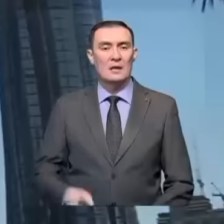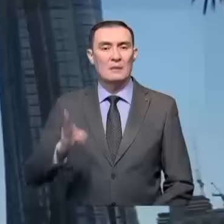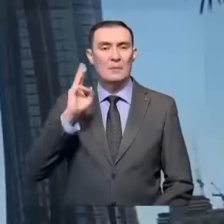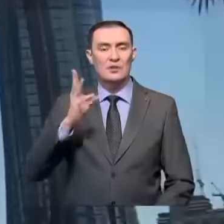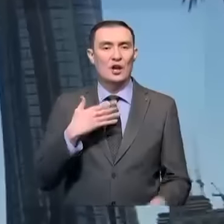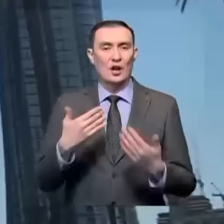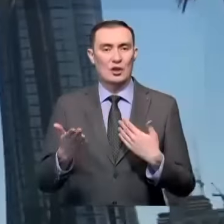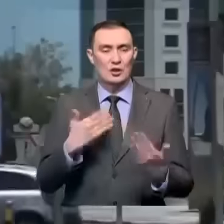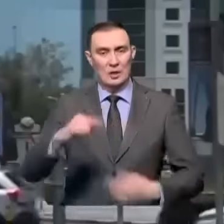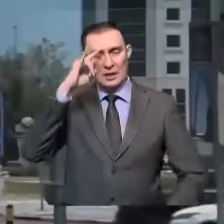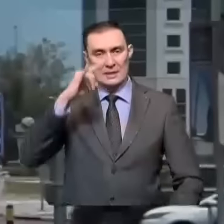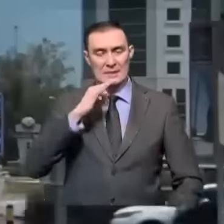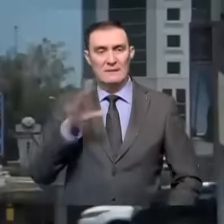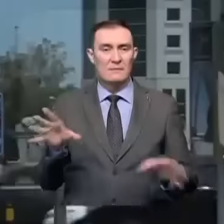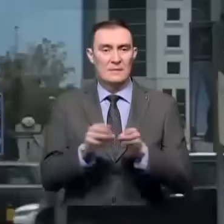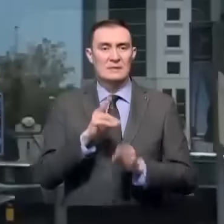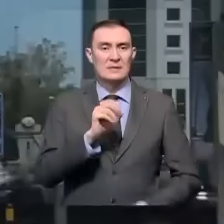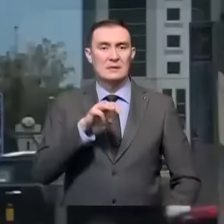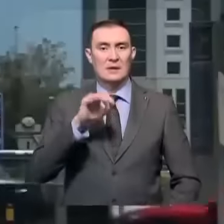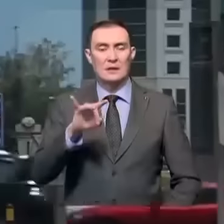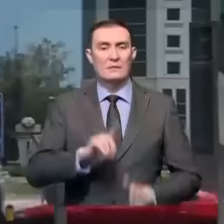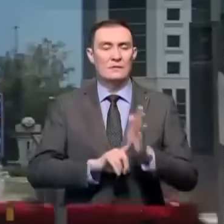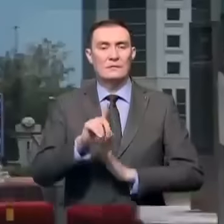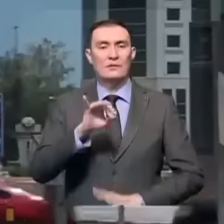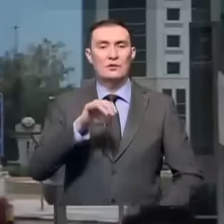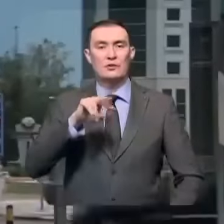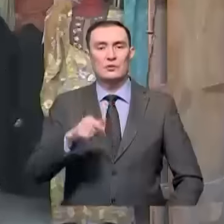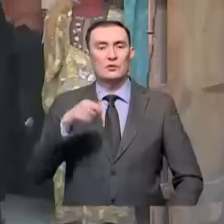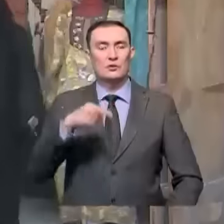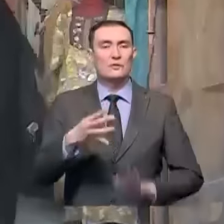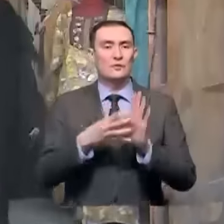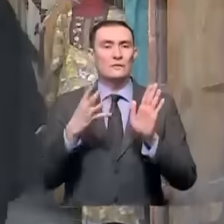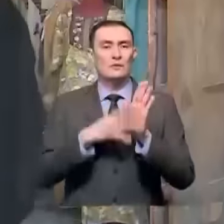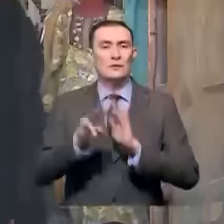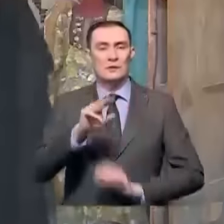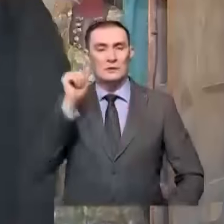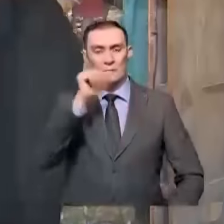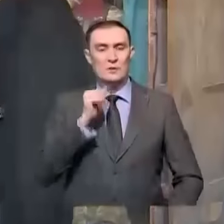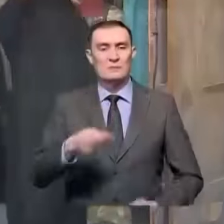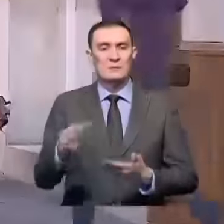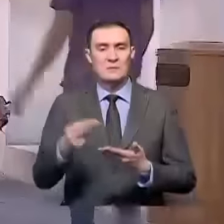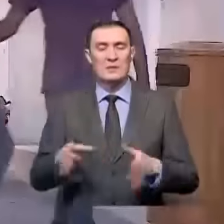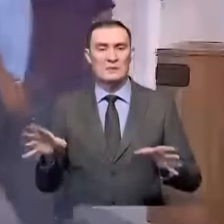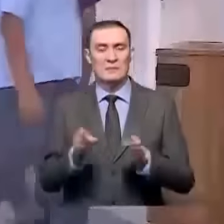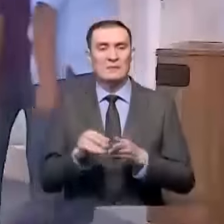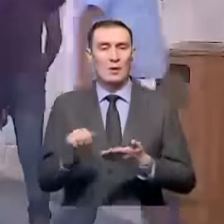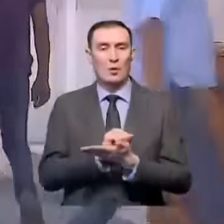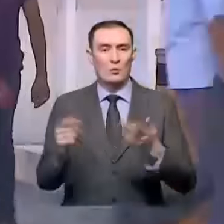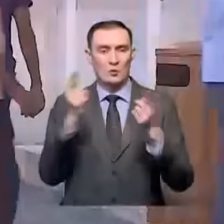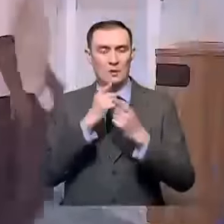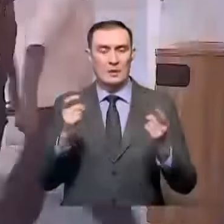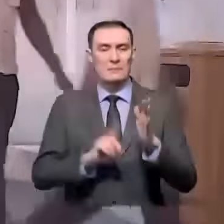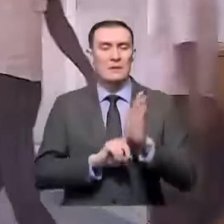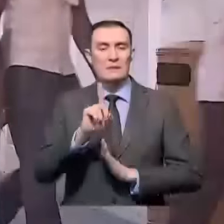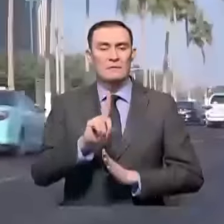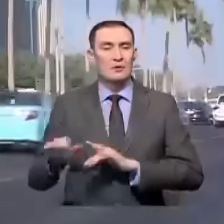Дипломатические отношения между Казахстаном и Катаром установились в июле 1993 года с подписания совместного коммюнике. Первые